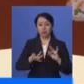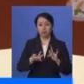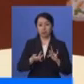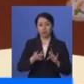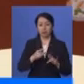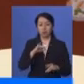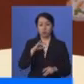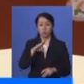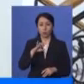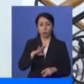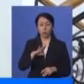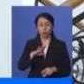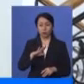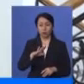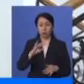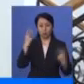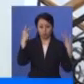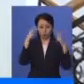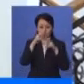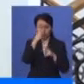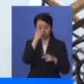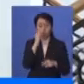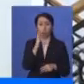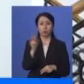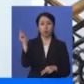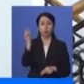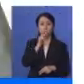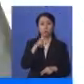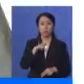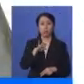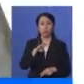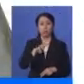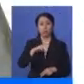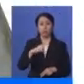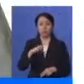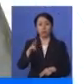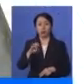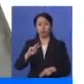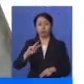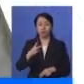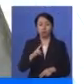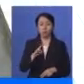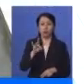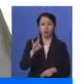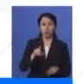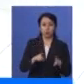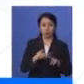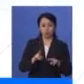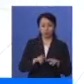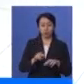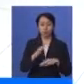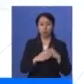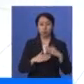youtube у нашего университета в традиционном формате будут обучаться докторанты и и магистранты второго курса так как практически